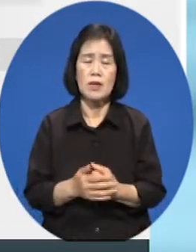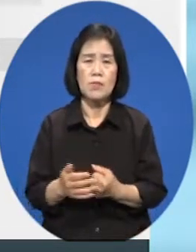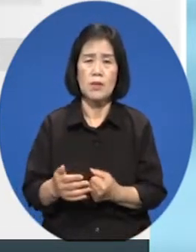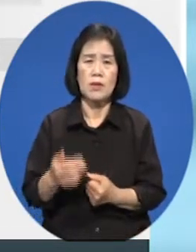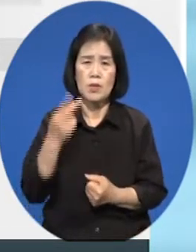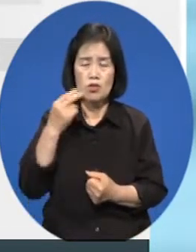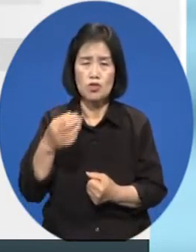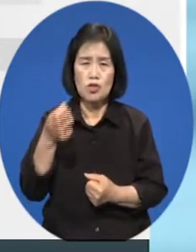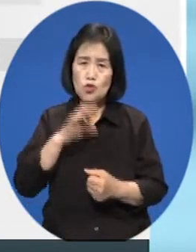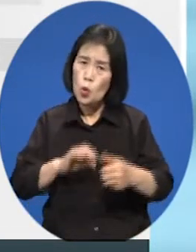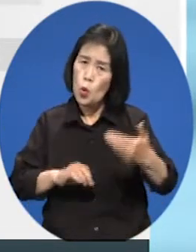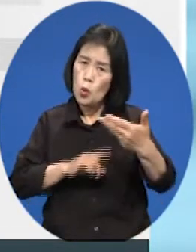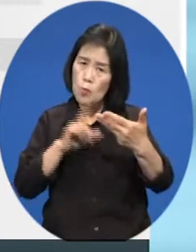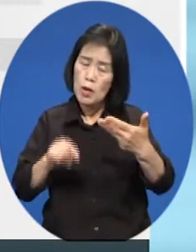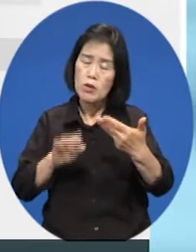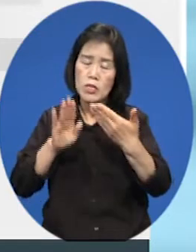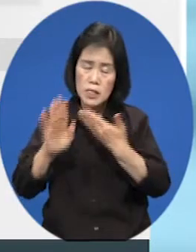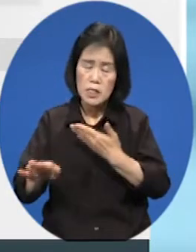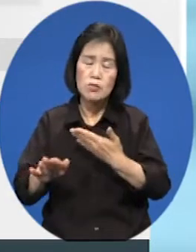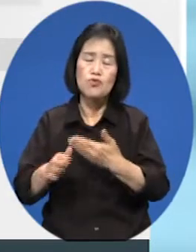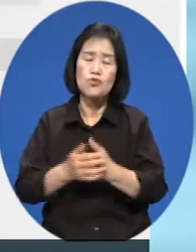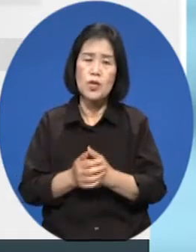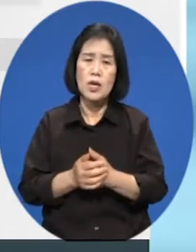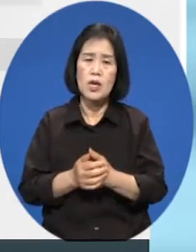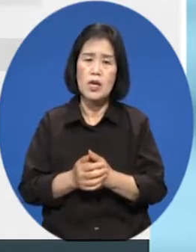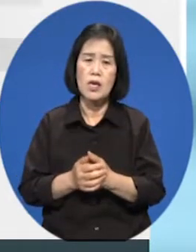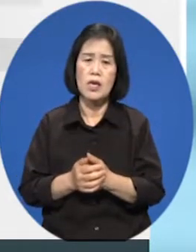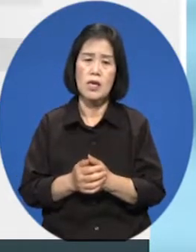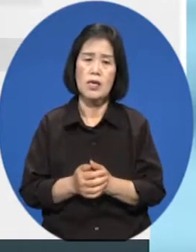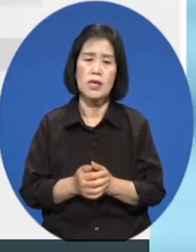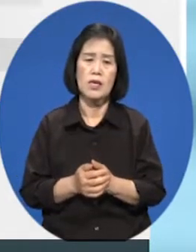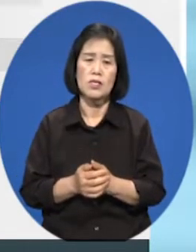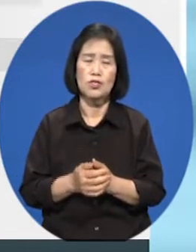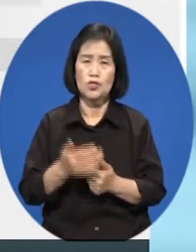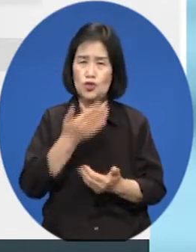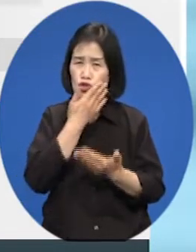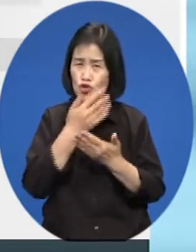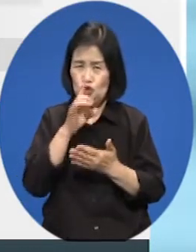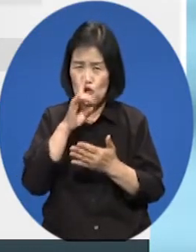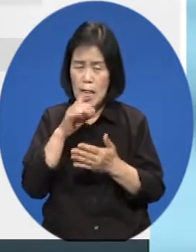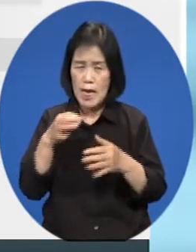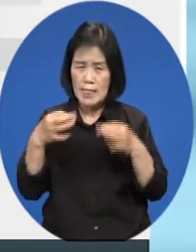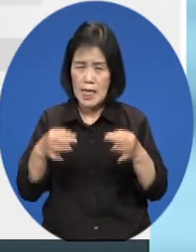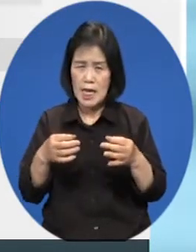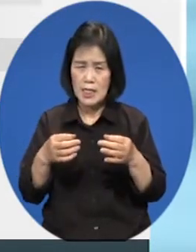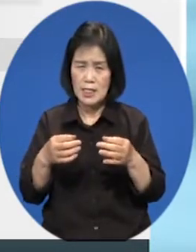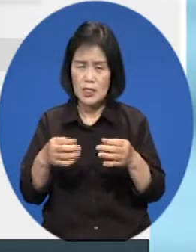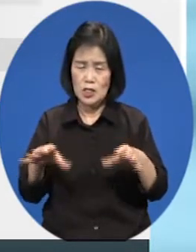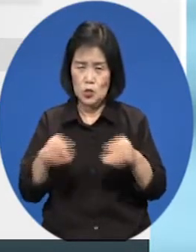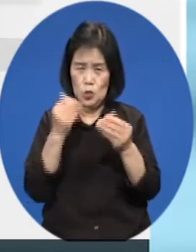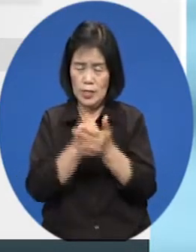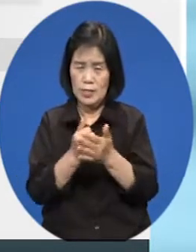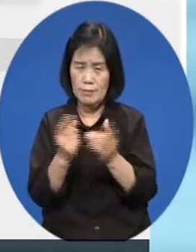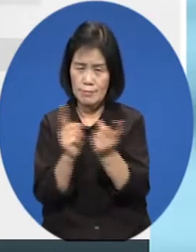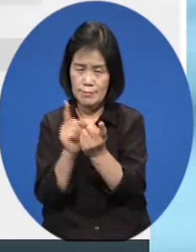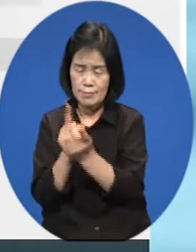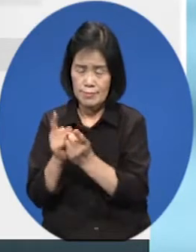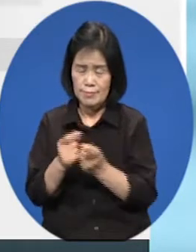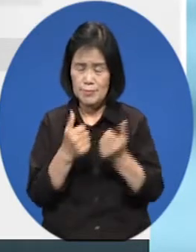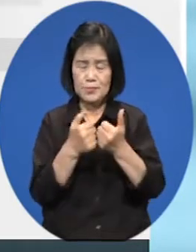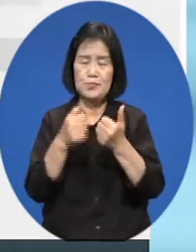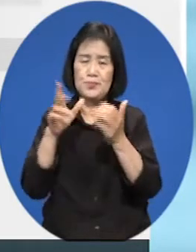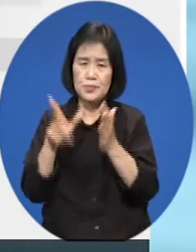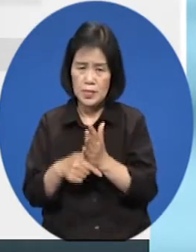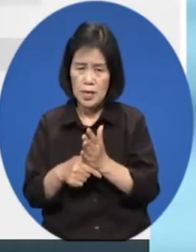뭐 올 8월 달 이후에 사실은 뭐 잭슨홀 회의라고 이제 주요국 중앙은행 총재들이 모여가지고 미팅을 하는 게 있는데 거기서부터 이제